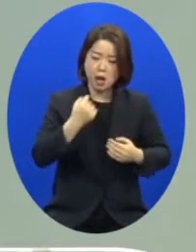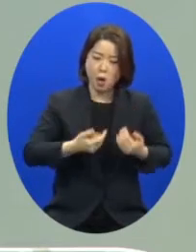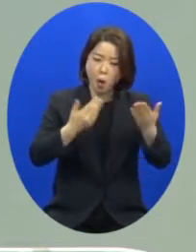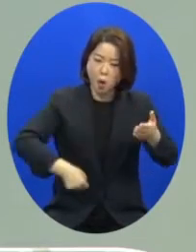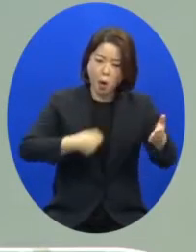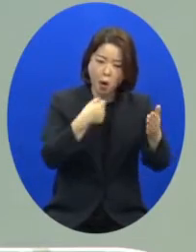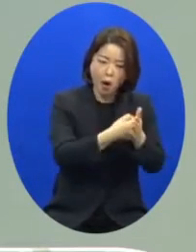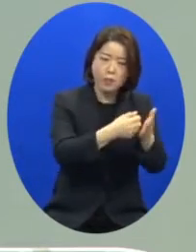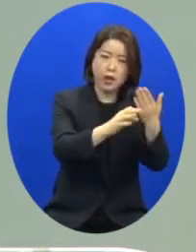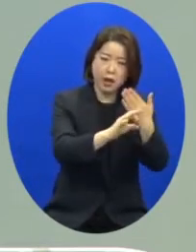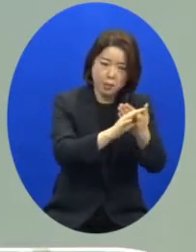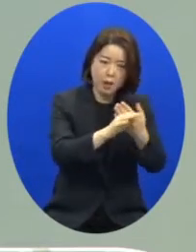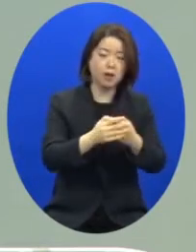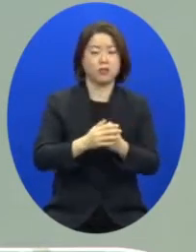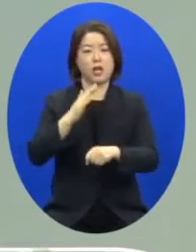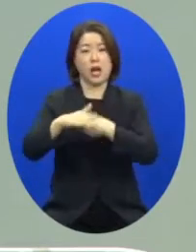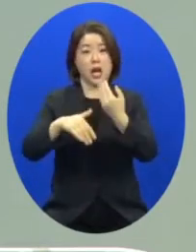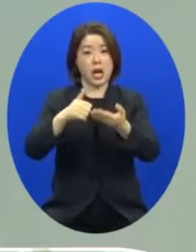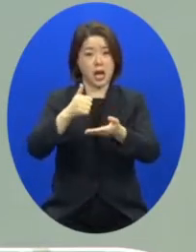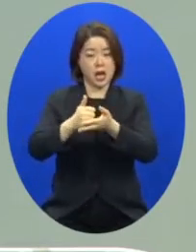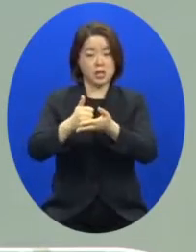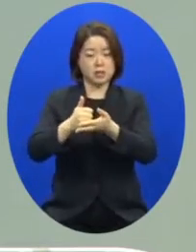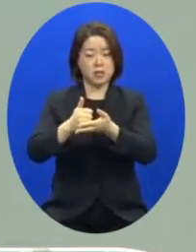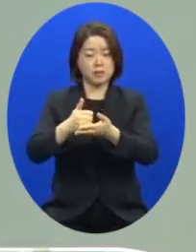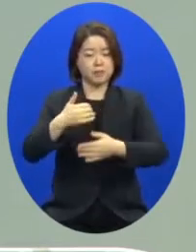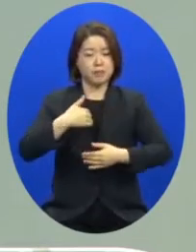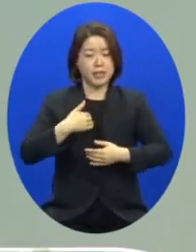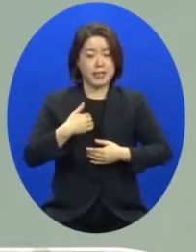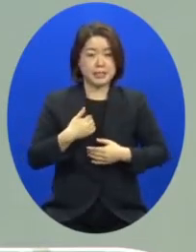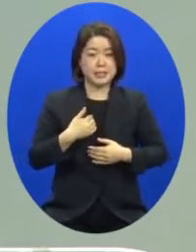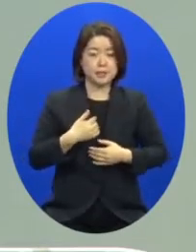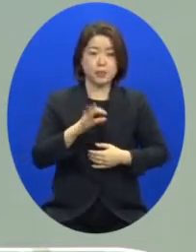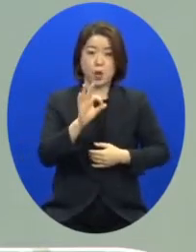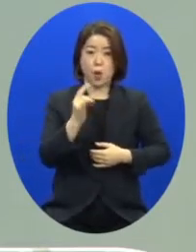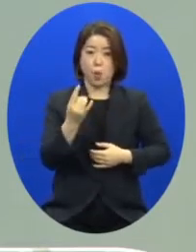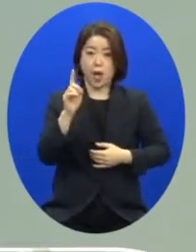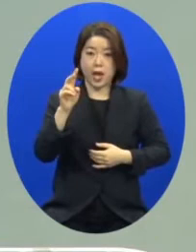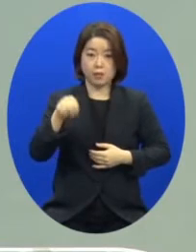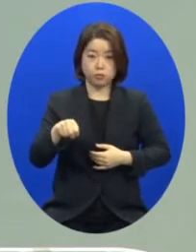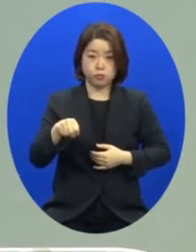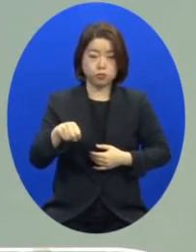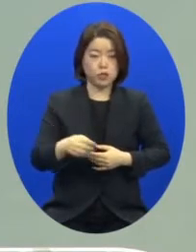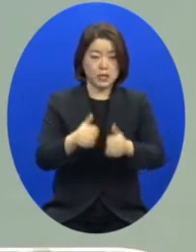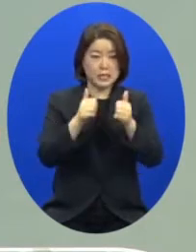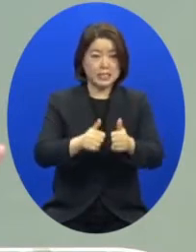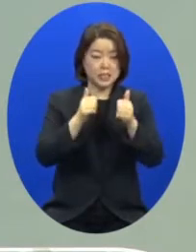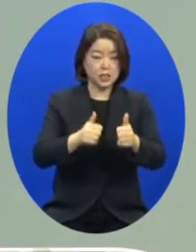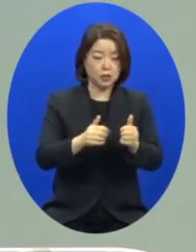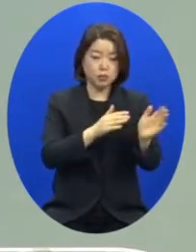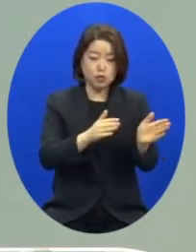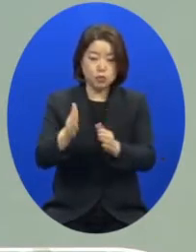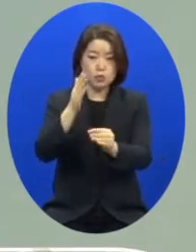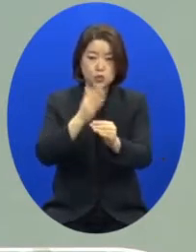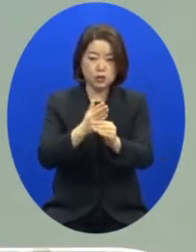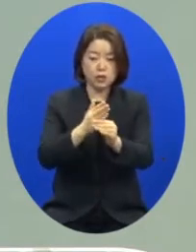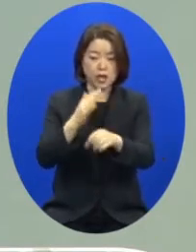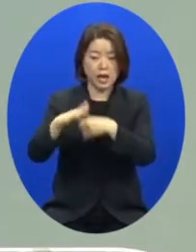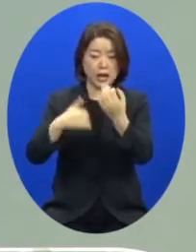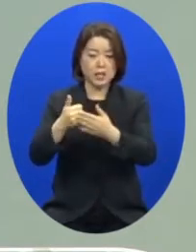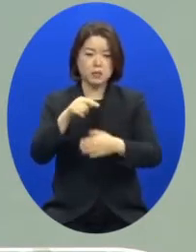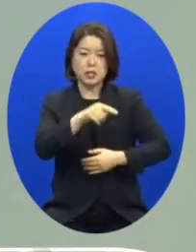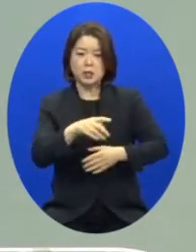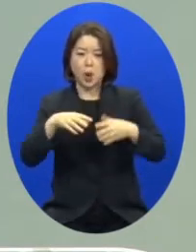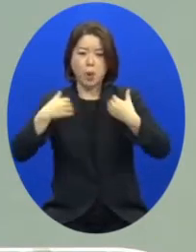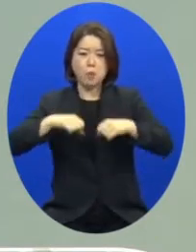하나님께서 자기가 지금 왜 무 고시를 준비하고 있는데 그 외무 고시 준비하는 것을 포기하라 하면